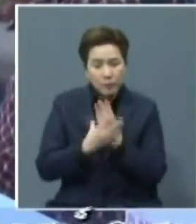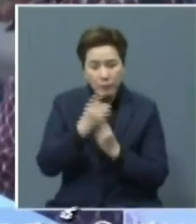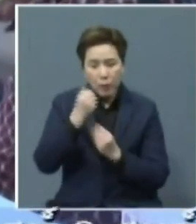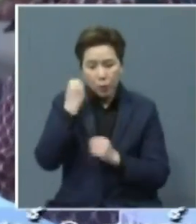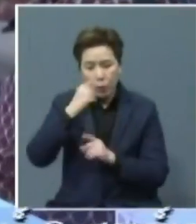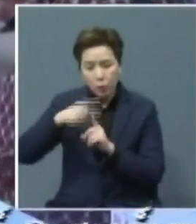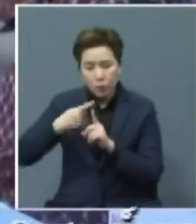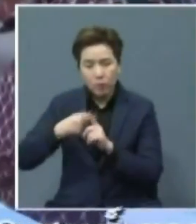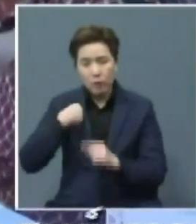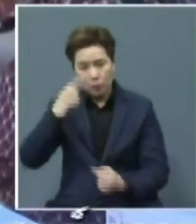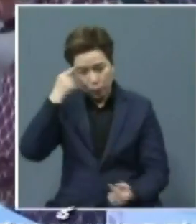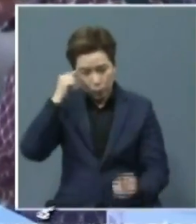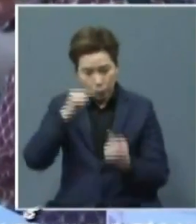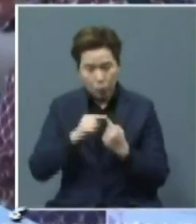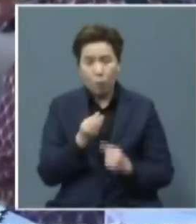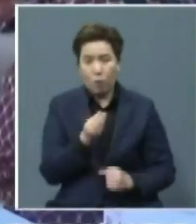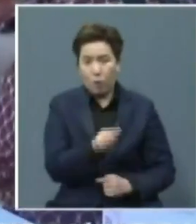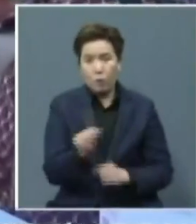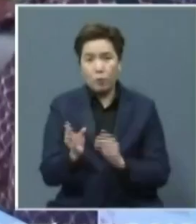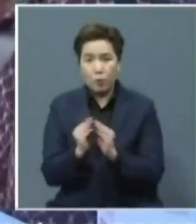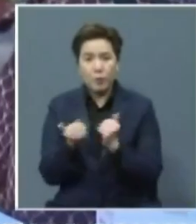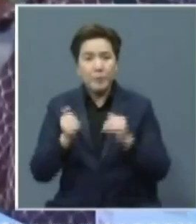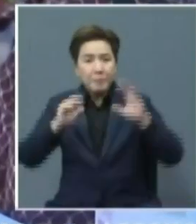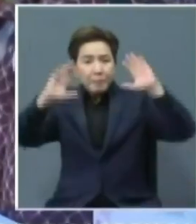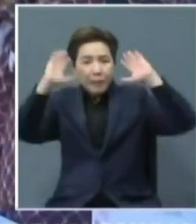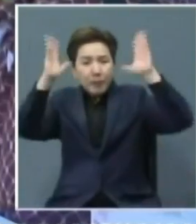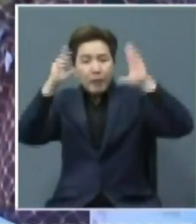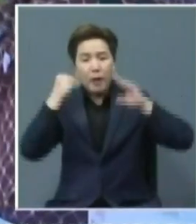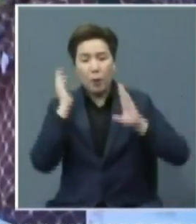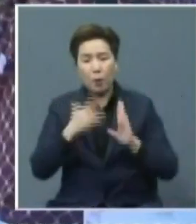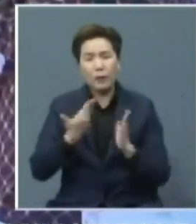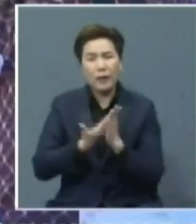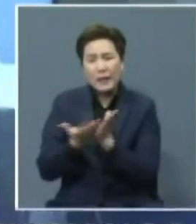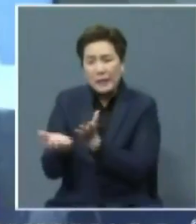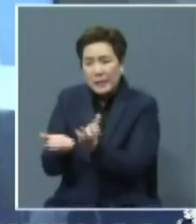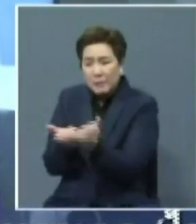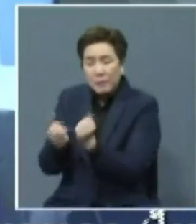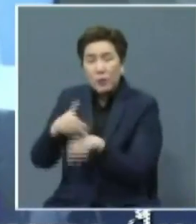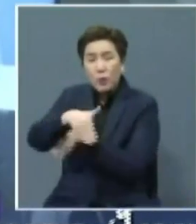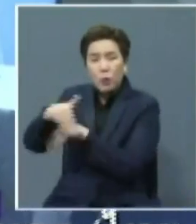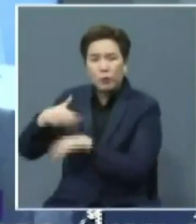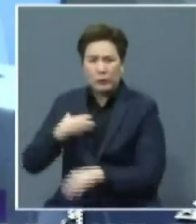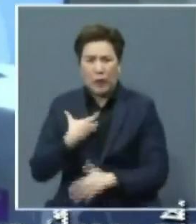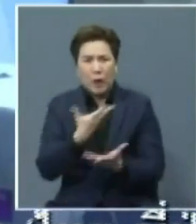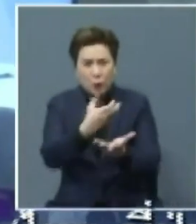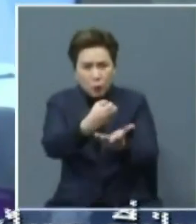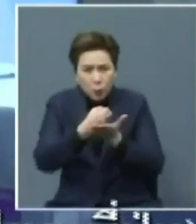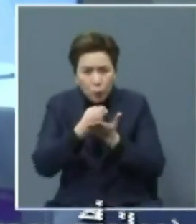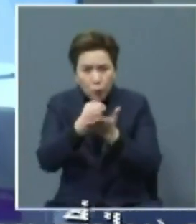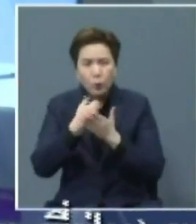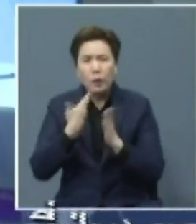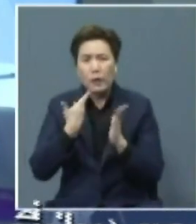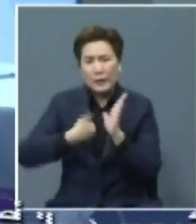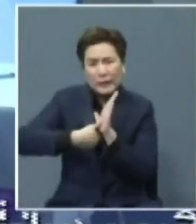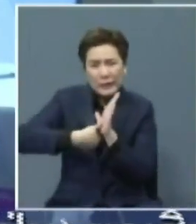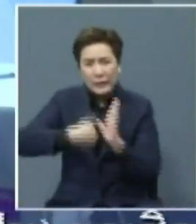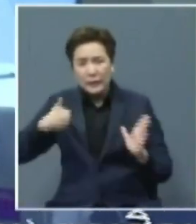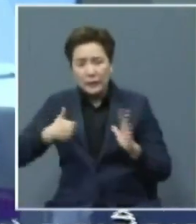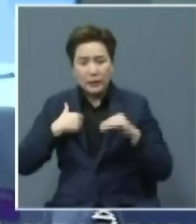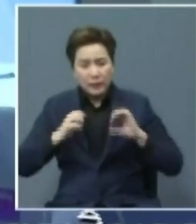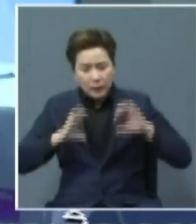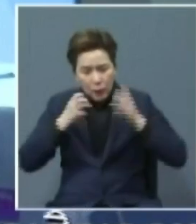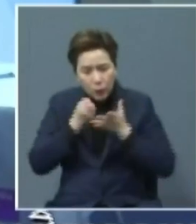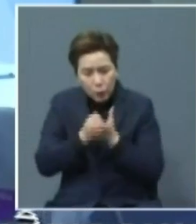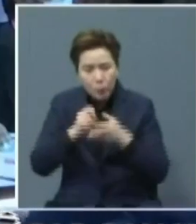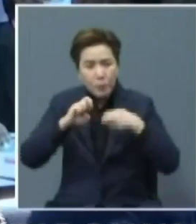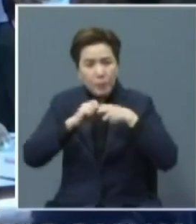กเดือนตามที่เห็นสมควรและประชาสัมพันธ์ให้ลูกหนี้นอกระบบที่มีความประสงค์ขอรับการช่วยเหลือหรือต้องการให้ทางราช